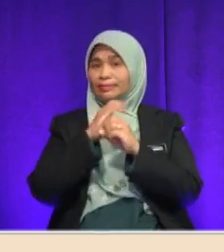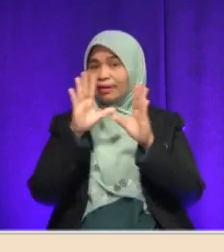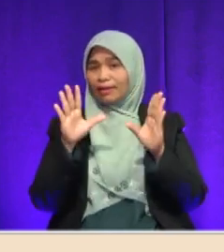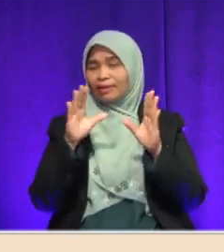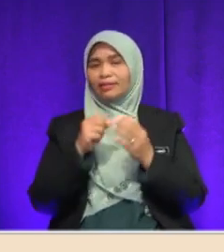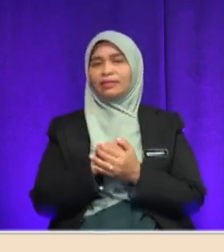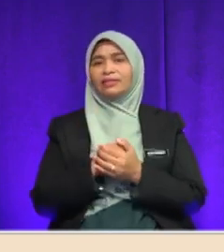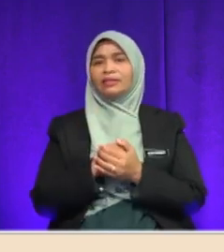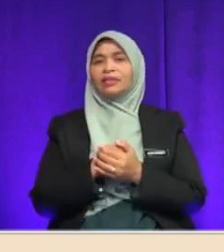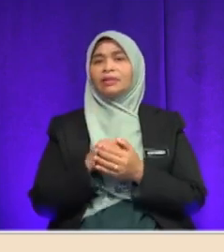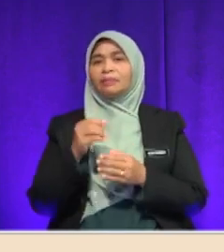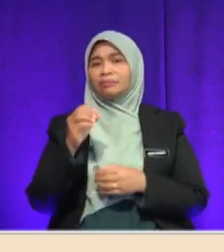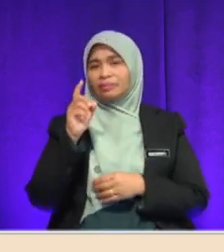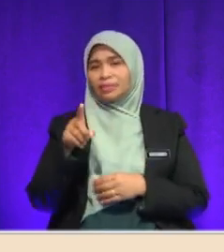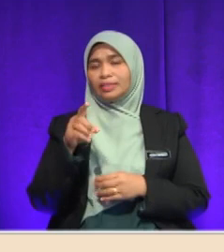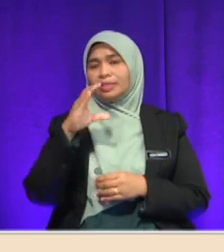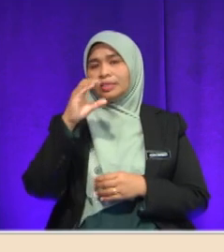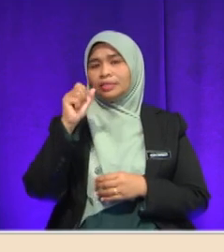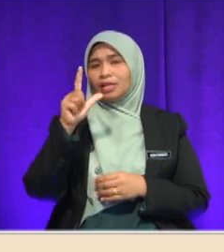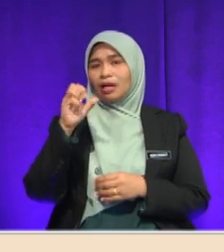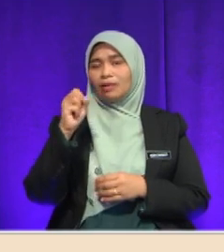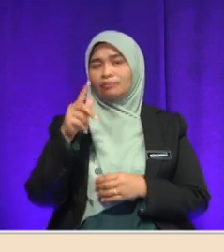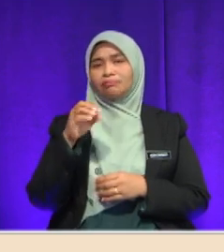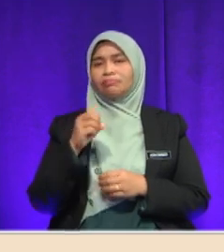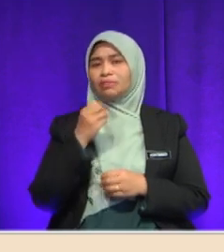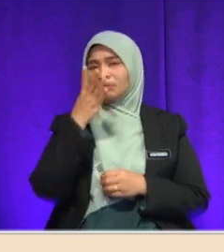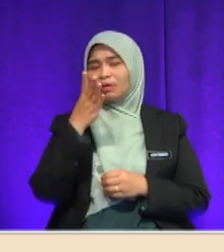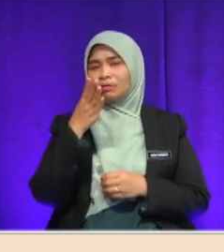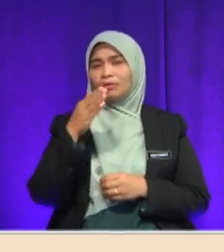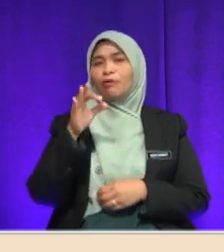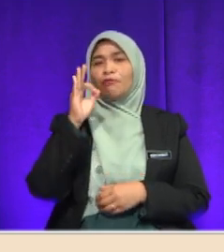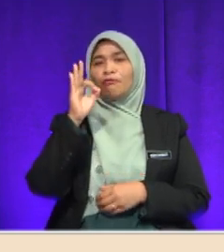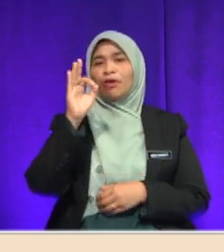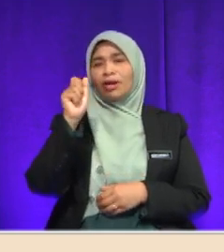dan sokongan ataupun sebab, di mana biasanya